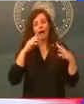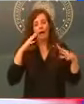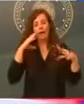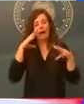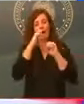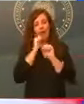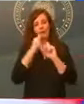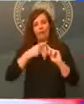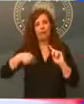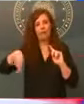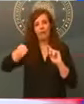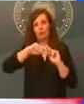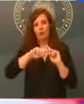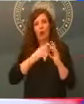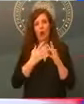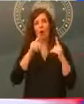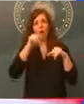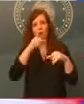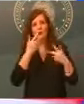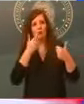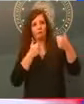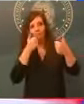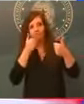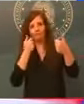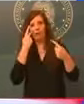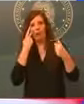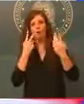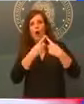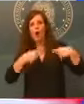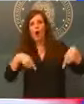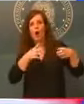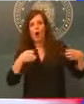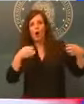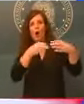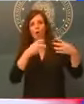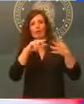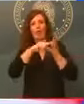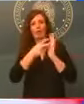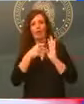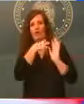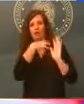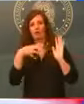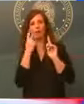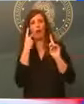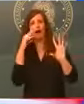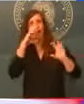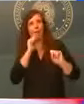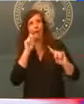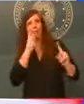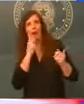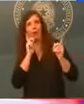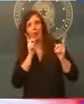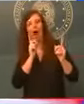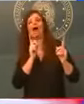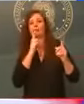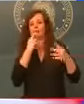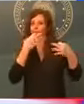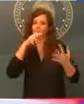anche confrontandoci con il Comitato Tecnico Scientifico per questa soluzione, perché abbiamo alla fine